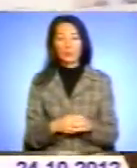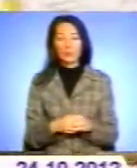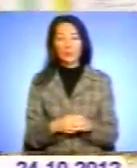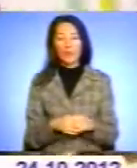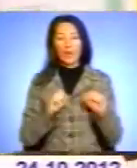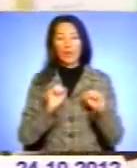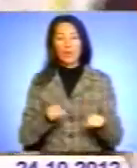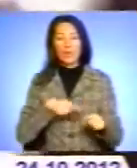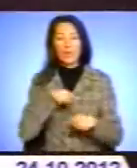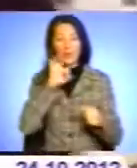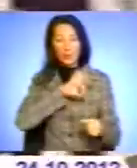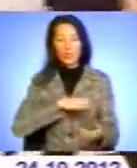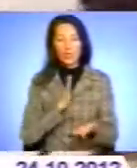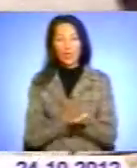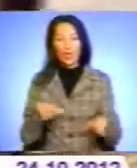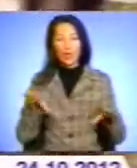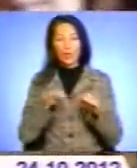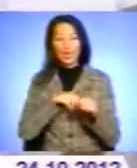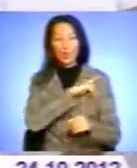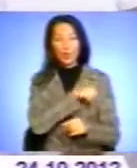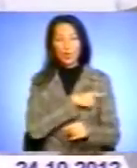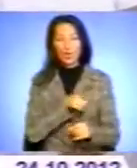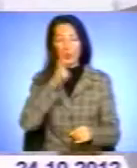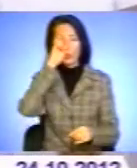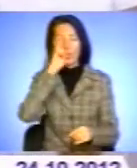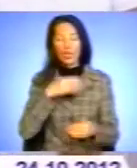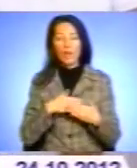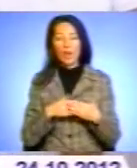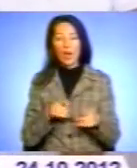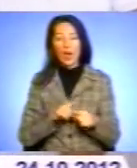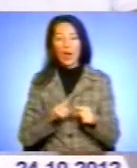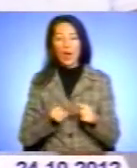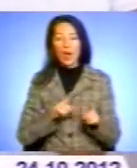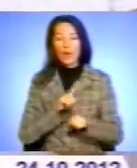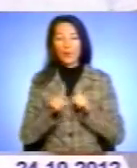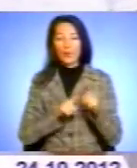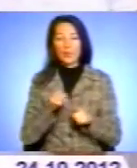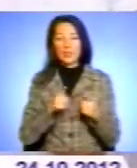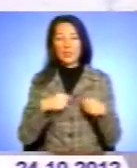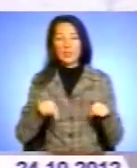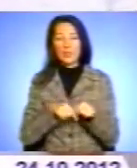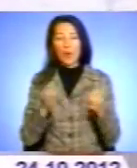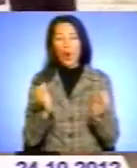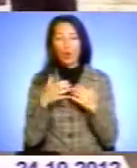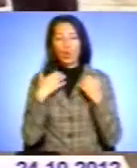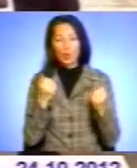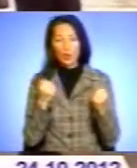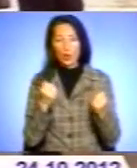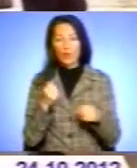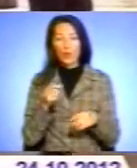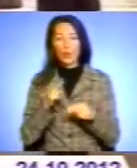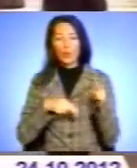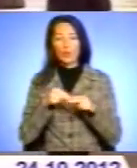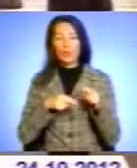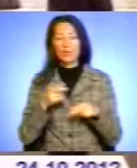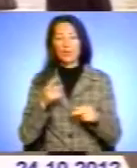Влада і бізнес мають об'єднати зусилля, аби в державі ефективно реформувалася система охорони здоров'я. Під час огляду будівництва республіканського перинатального